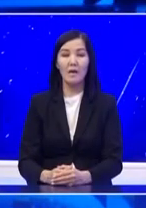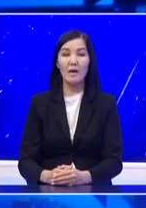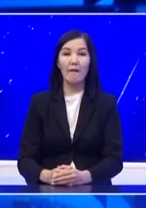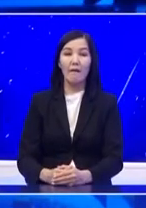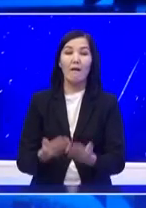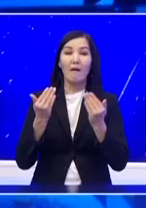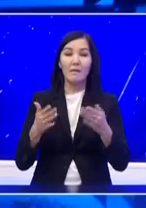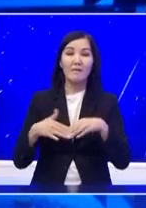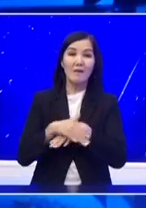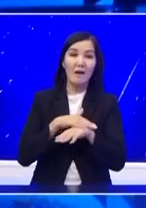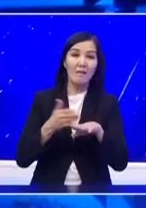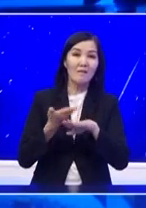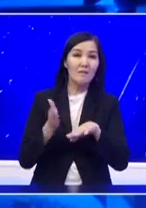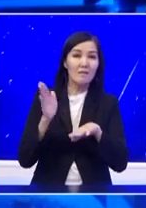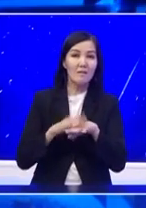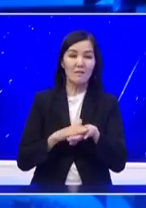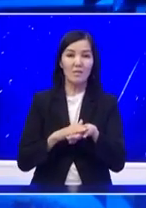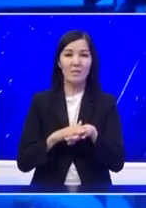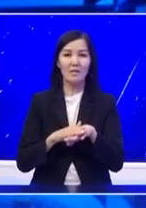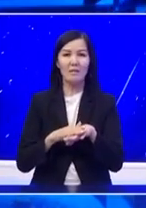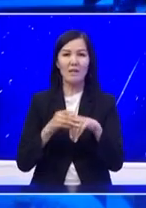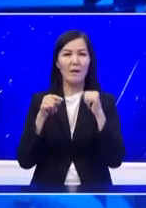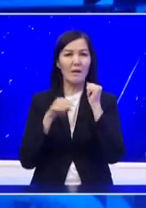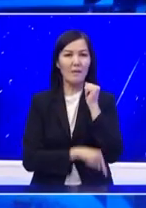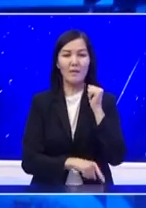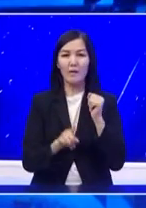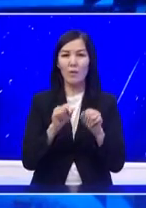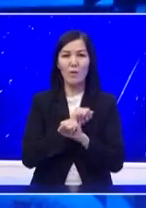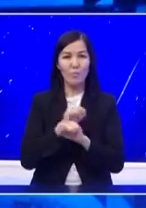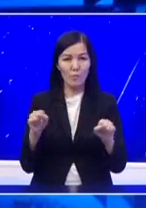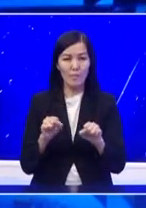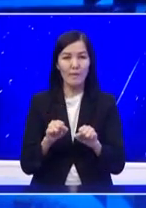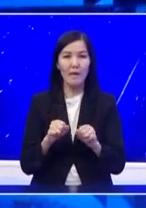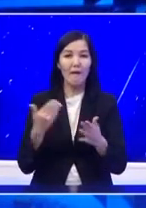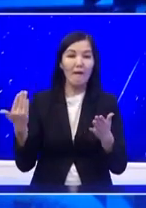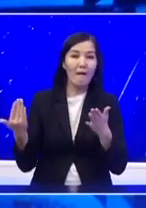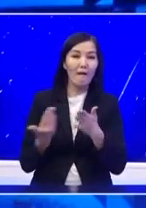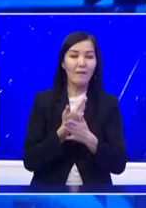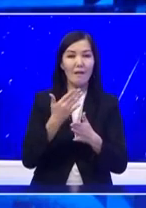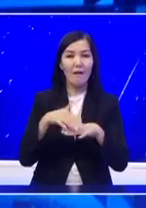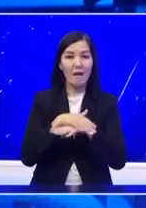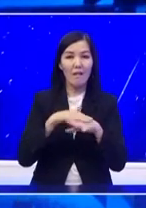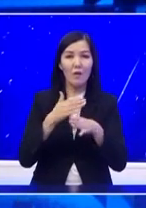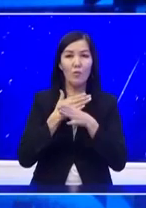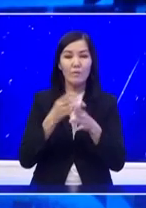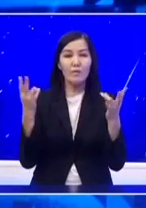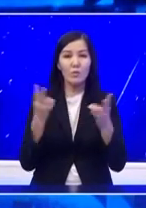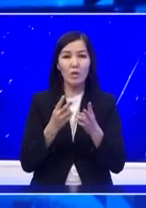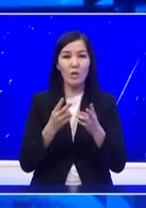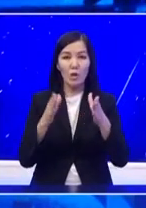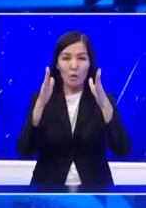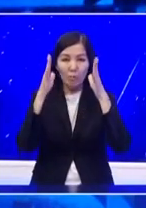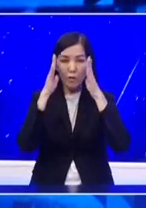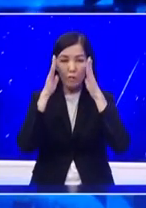Елбасына күн туғанда ашкөздік танытпауға шақырды. Қайта халыққа қарайласу қайырлы екенін ескертті. Бүгін Қазақстан мұсылмандар